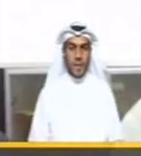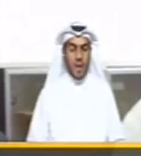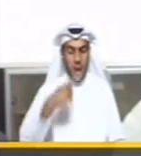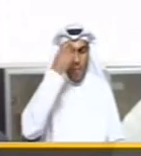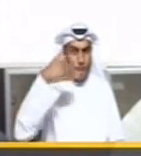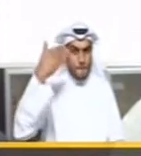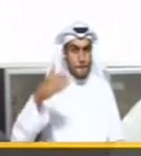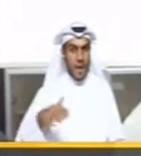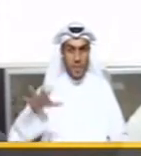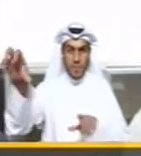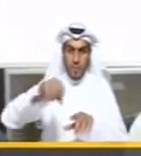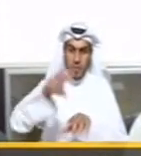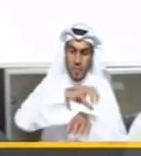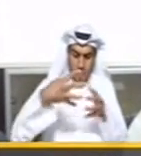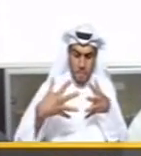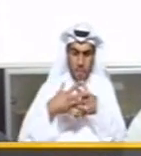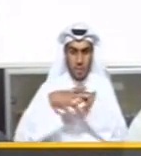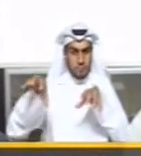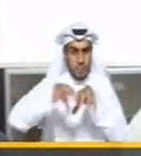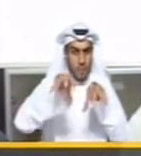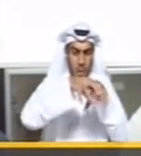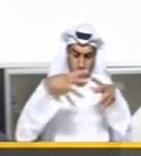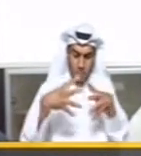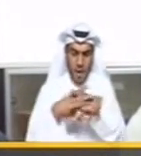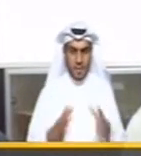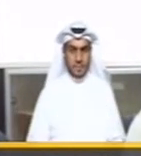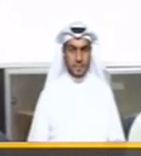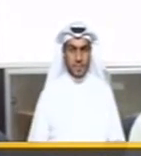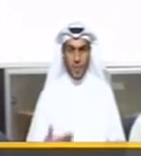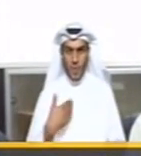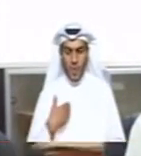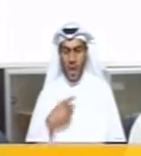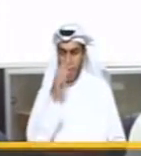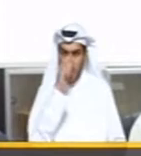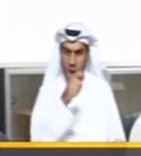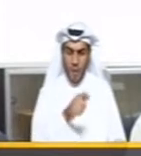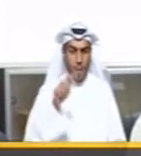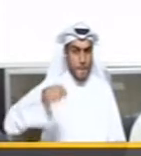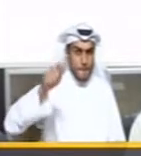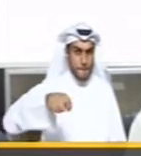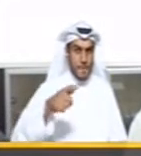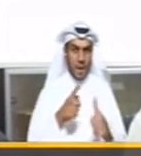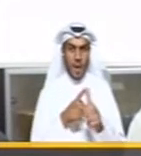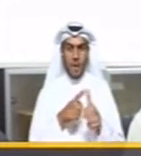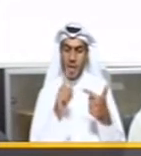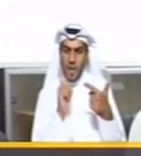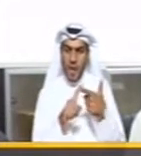المركز. بالنسبة نتكلم عن إدارتنا، يخدم قيد الدعاوي في المحكمة الكلية